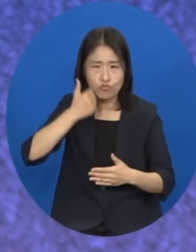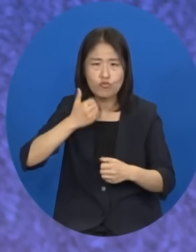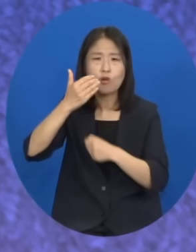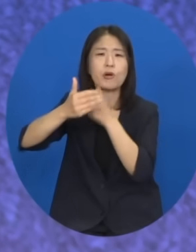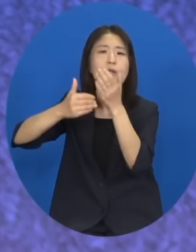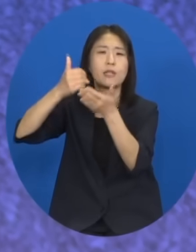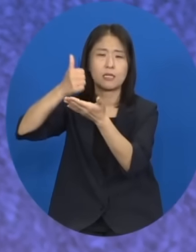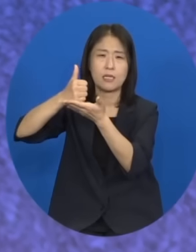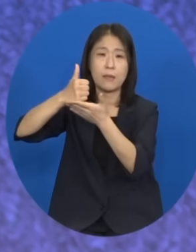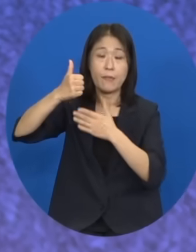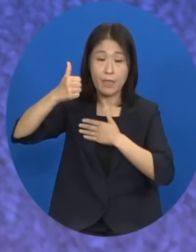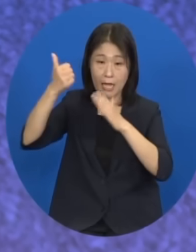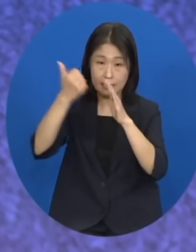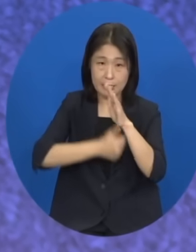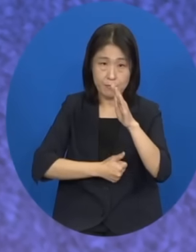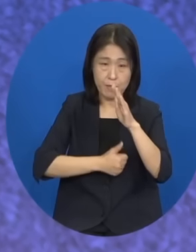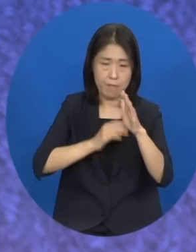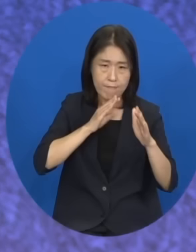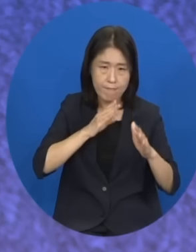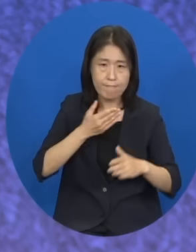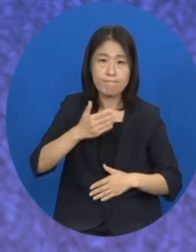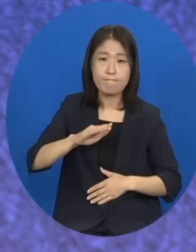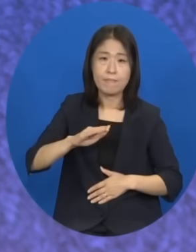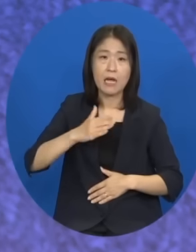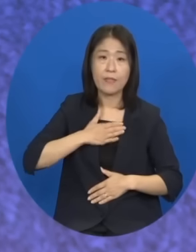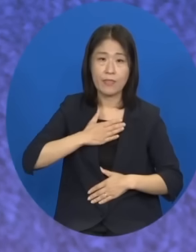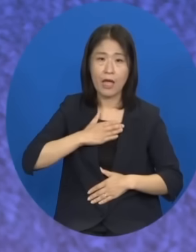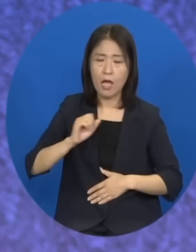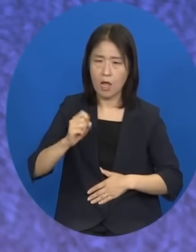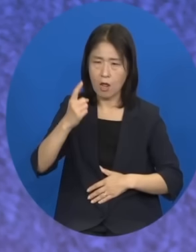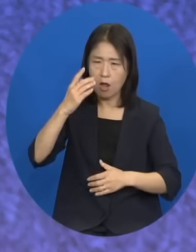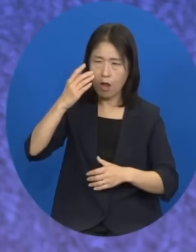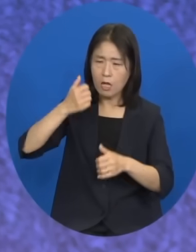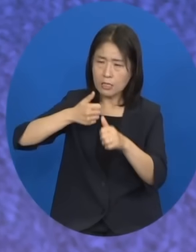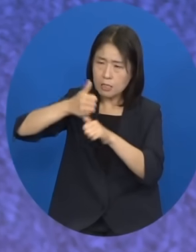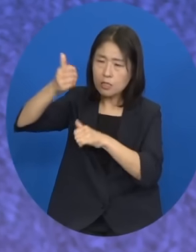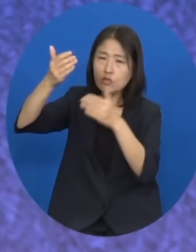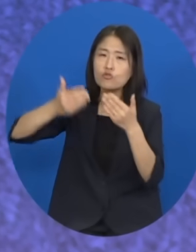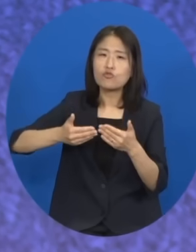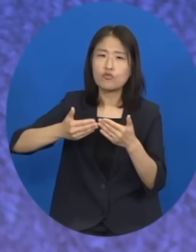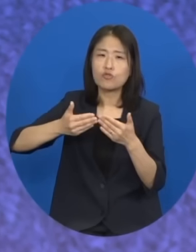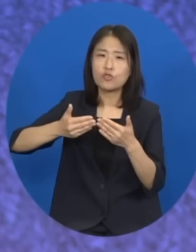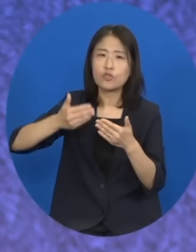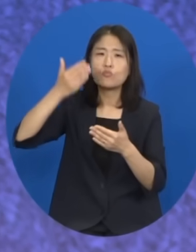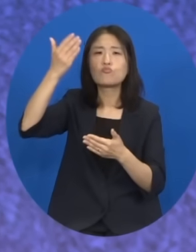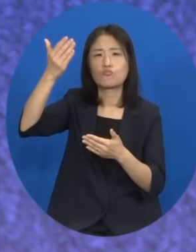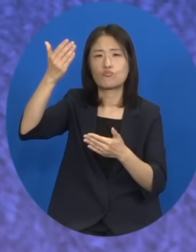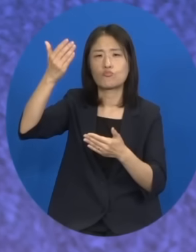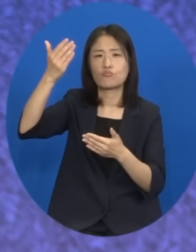실패할 수밖에 없는 자이지만 나로 이기게 하실 분 그분은 주님이시.